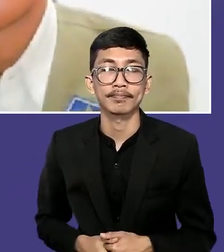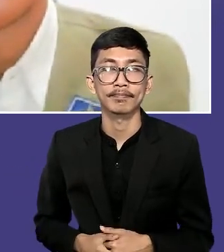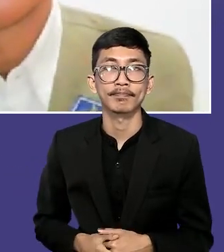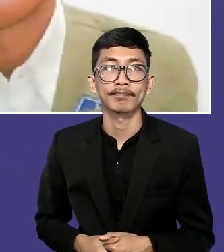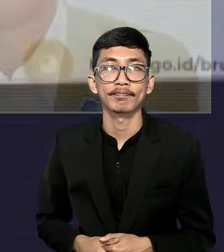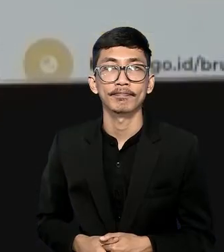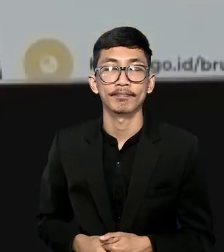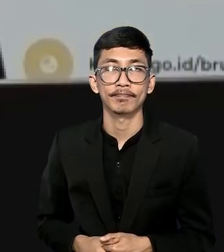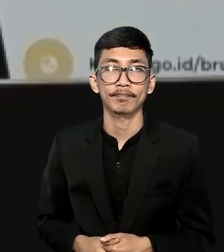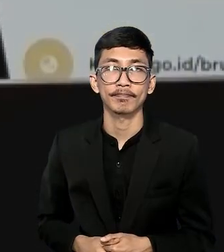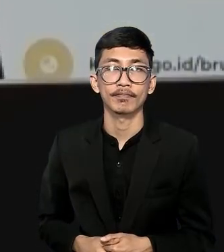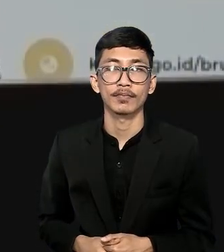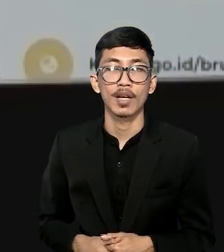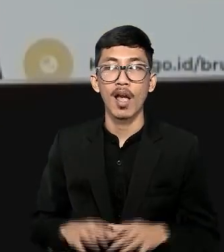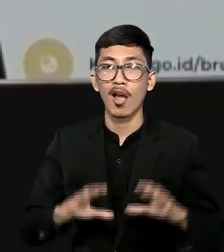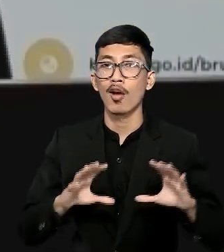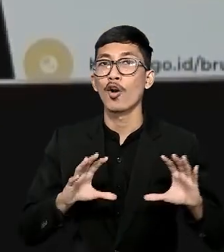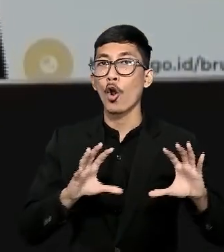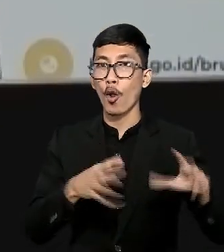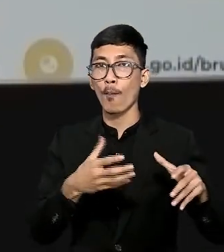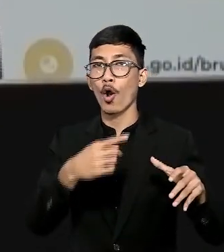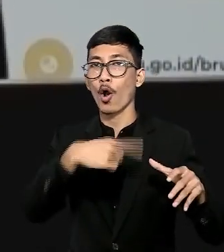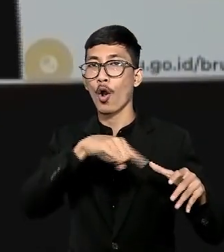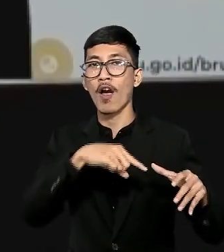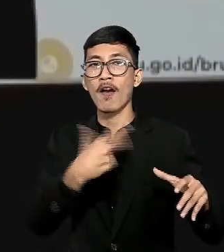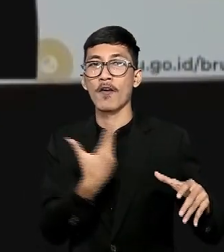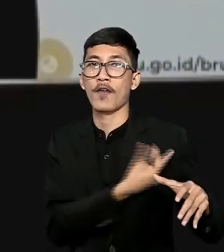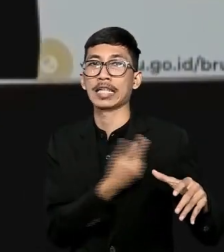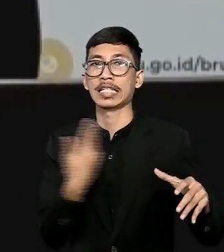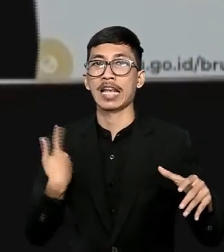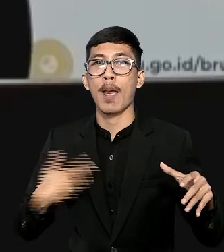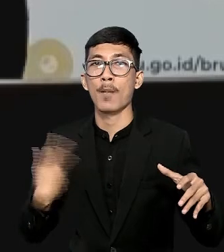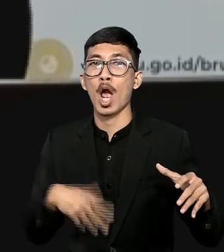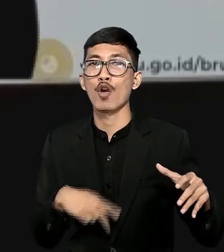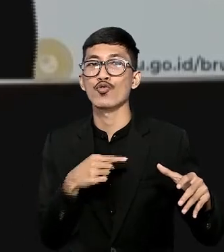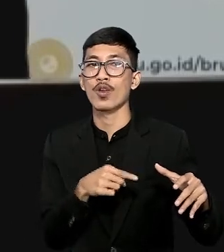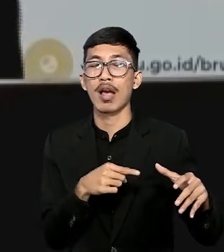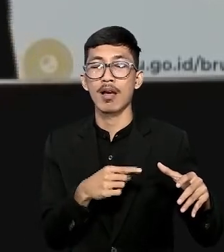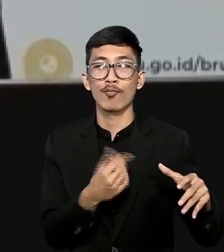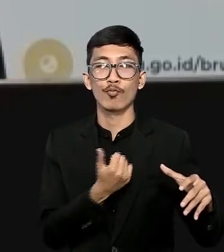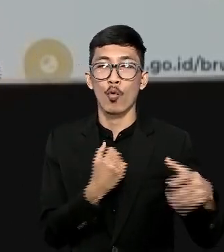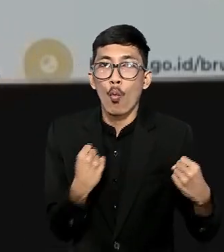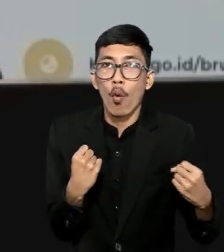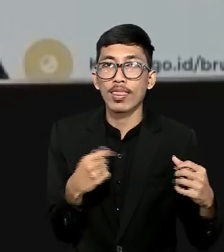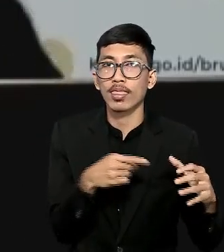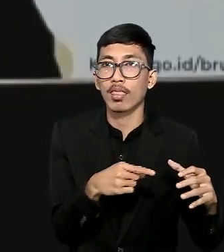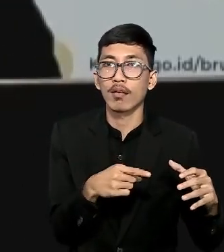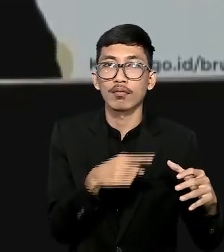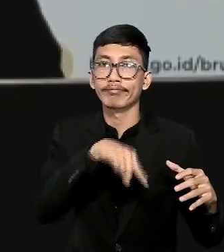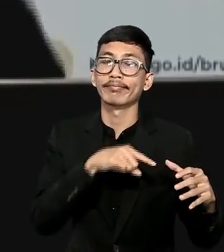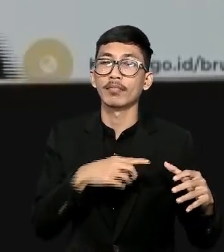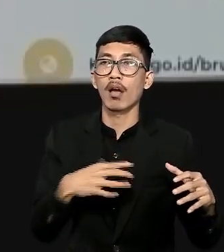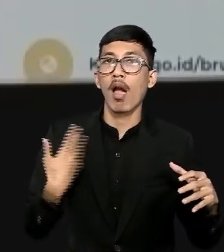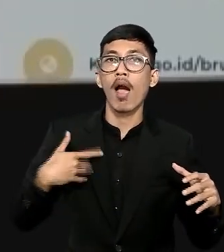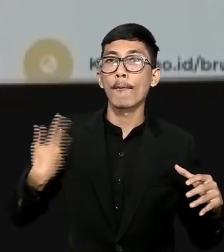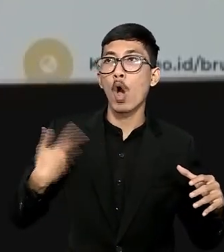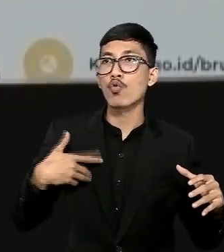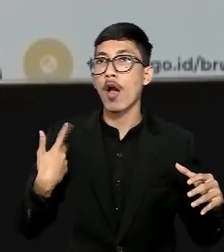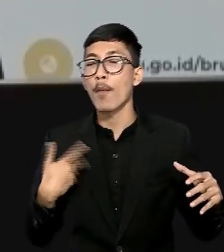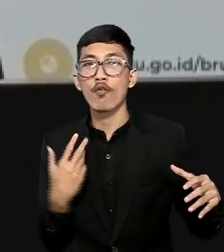sana tapi memang kelompok-kelompok antivaksinasi mungkin ke memiliki pendirian yang yang ini yang sudah udah-udah